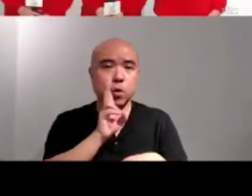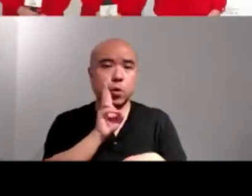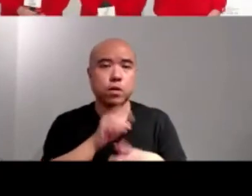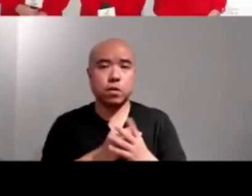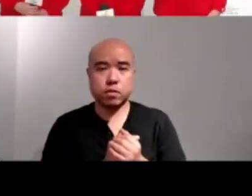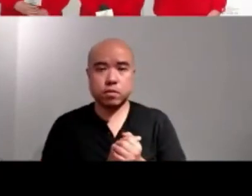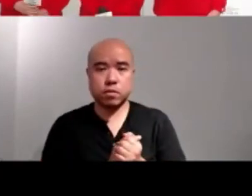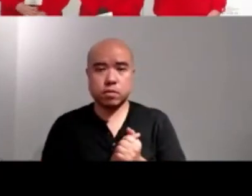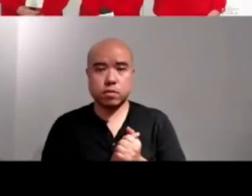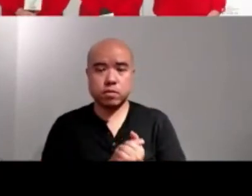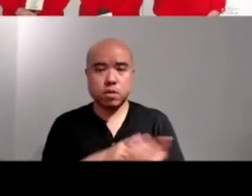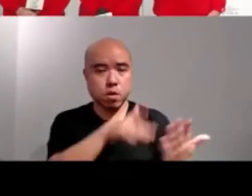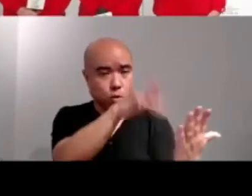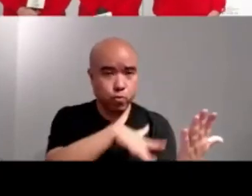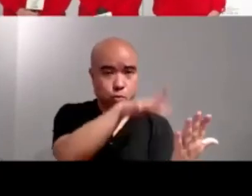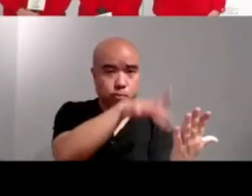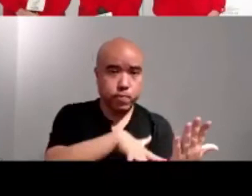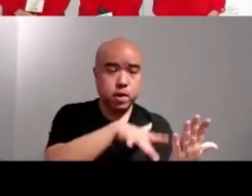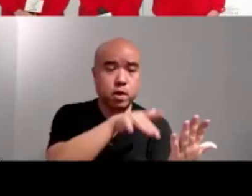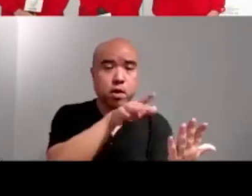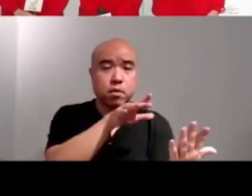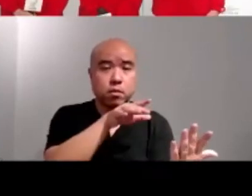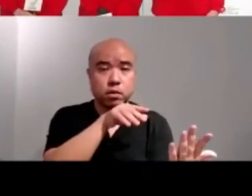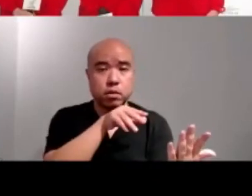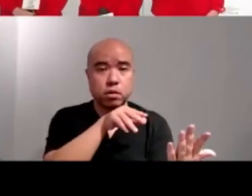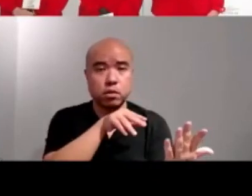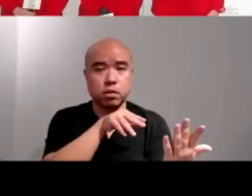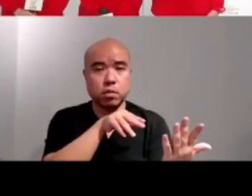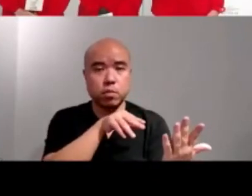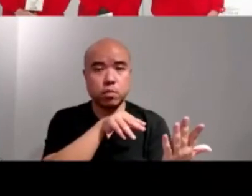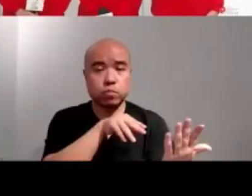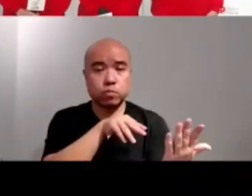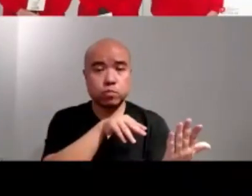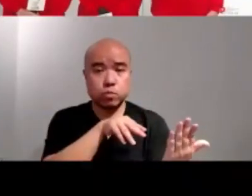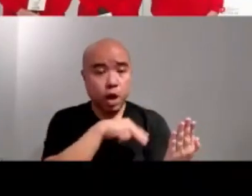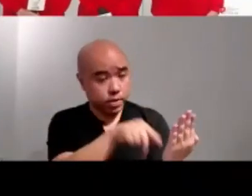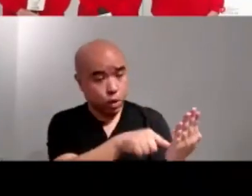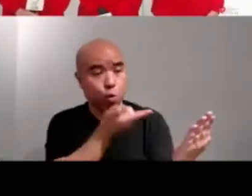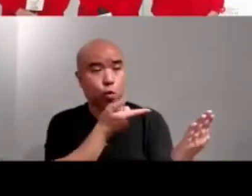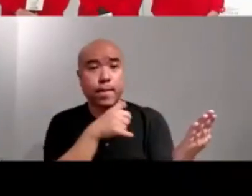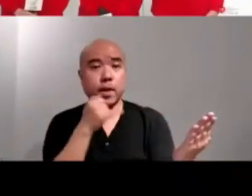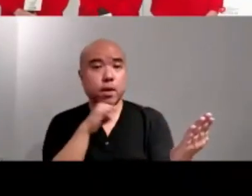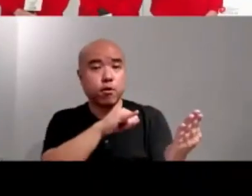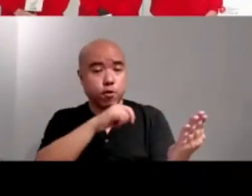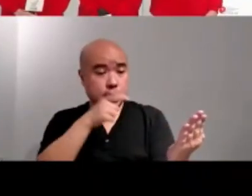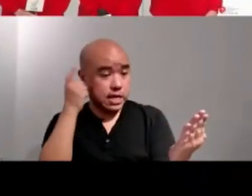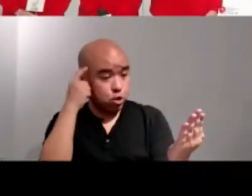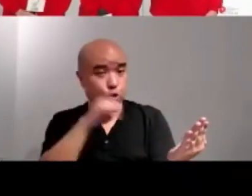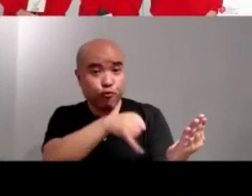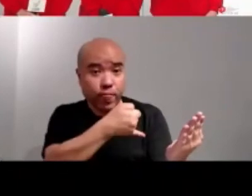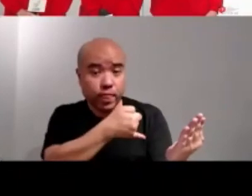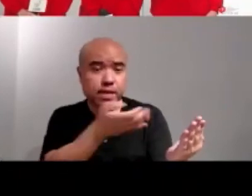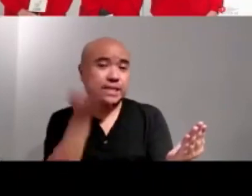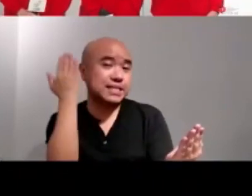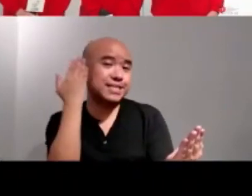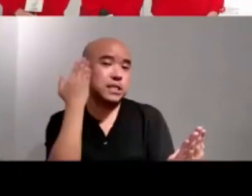最底，其实就会见到我哋呢个 app 嘅一个特色啦，就系我哋会见到一个评价同埋评分嘅功能啦。咁使用者喺参与呢